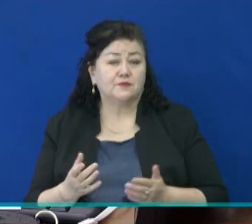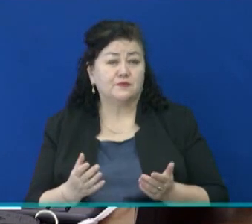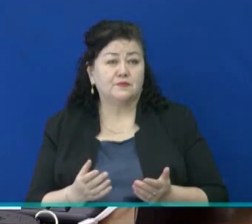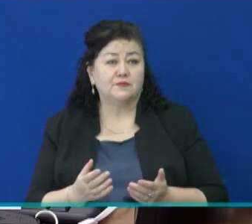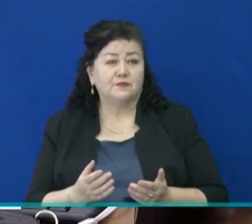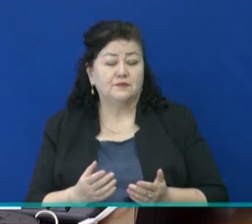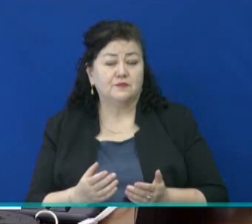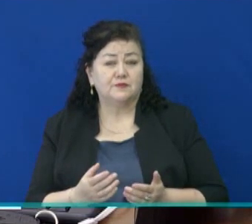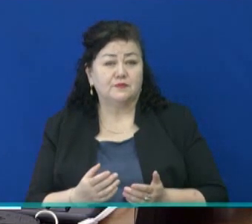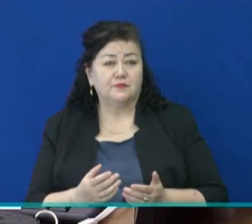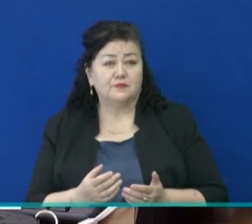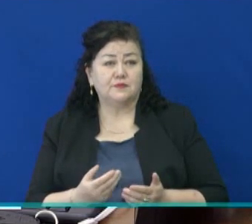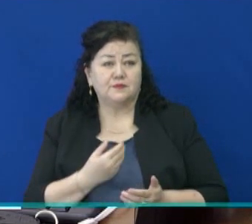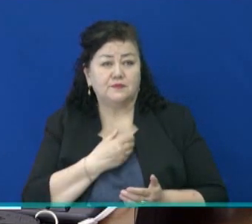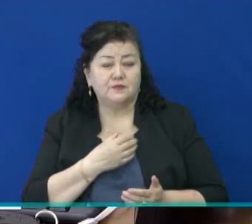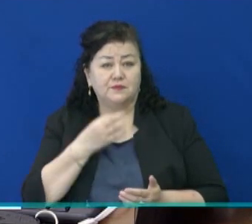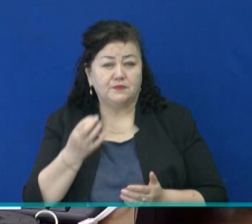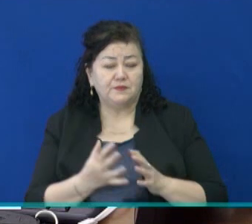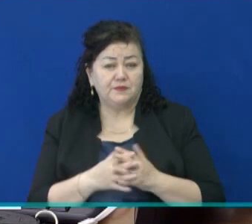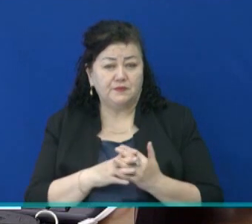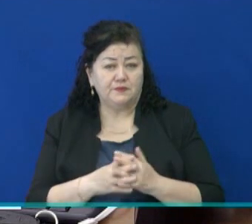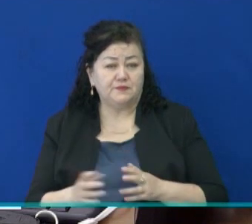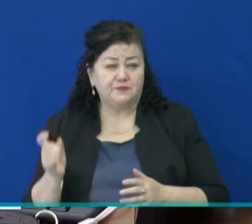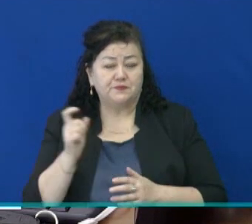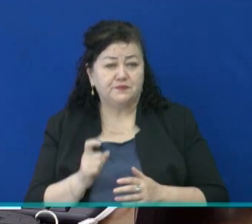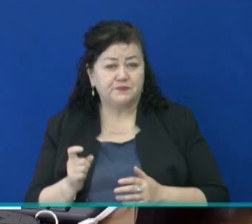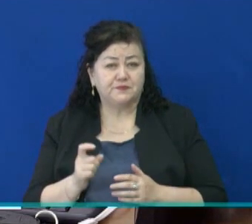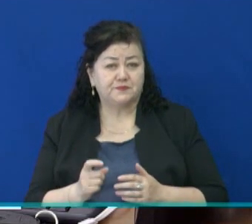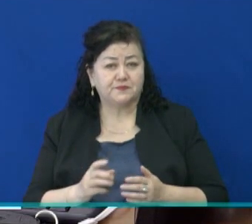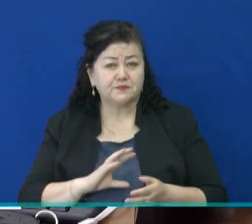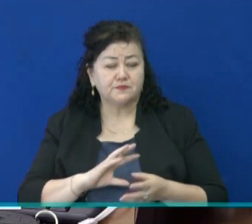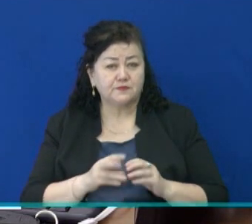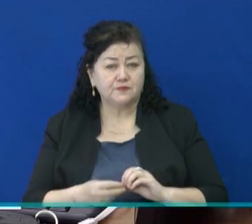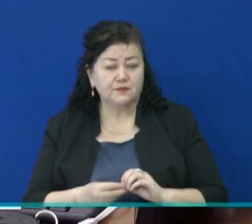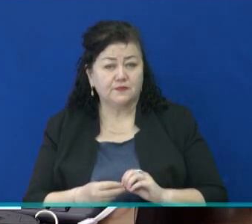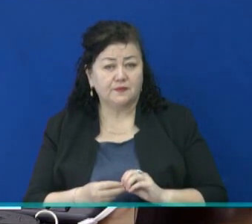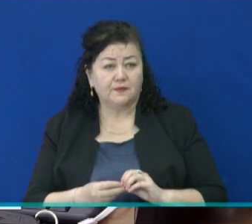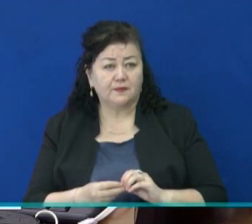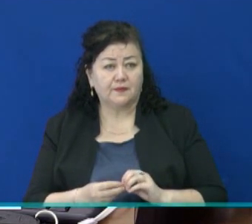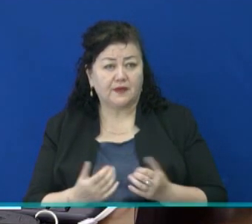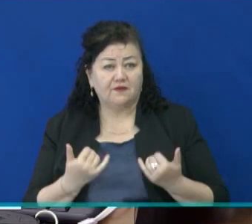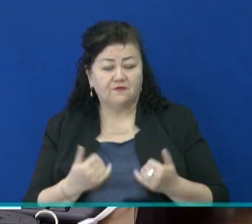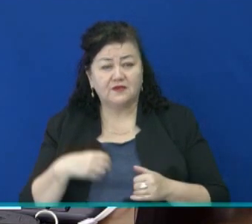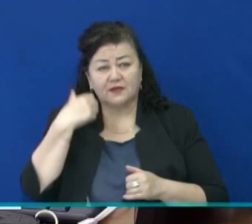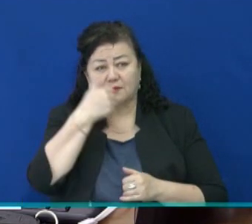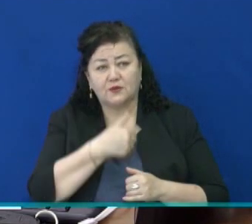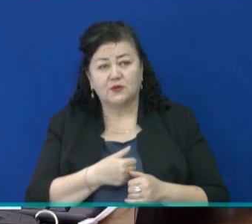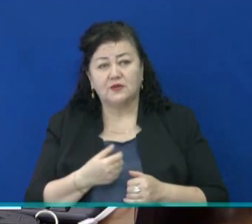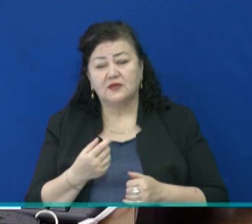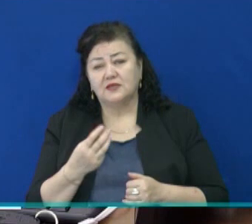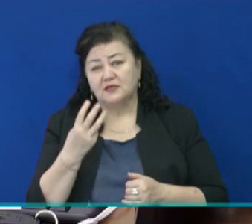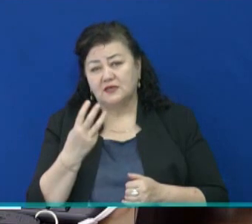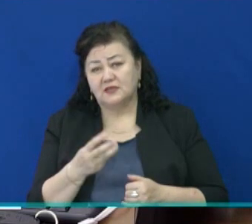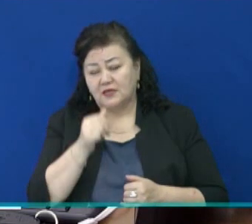үлесін тигізуде. Атап айтсақ, ауыл шаруашылық саласына барлығы осы биылғы жылдың бірінші